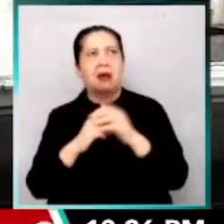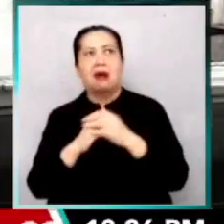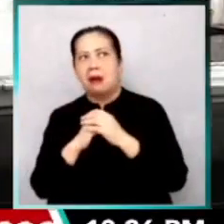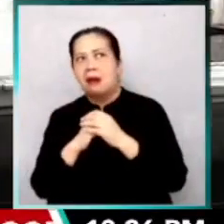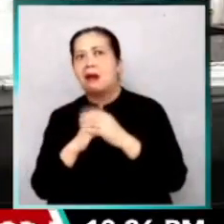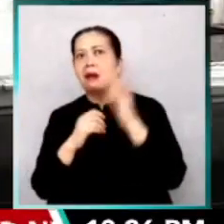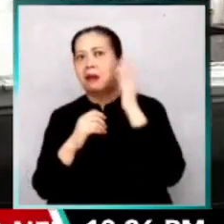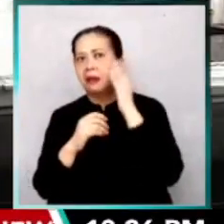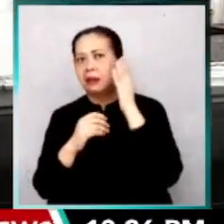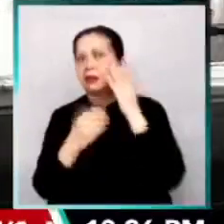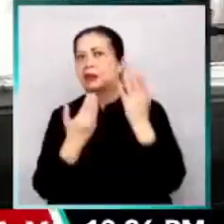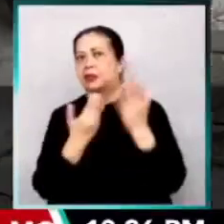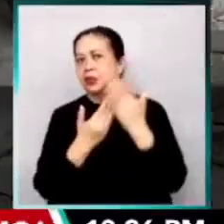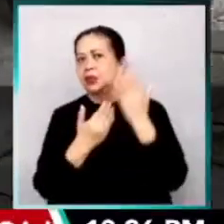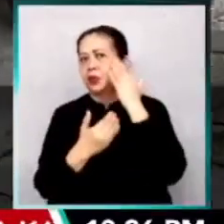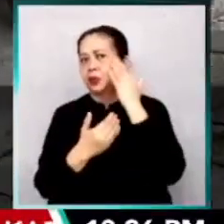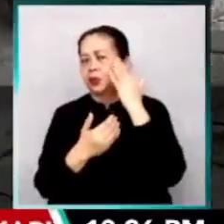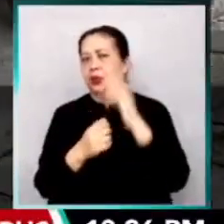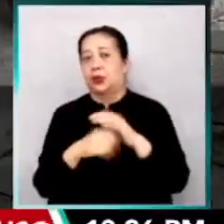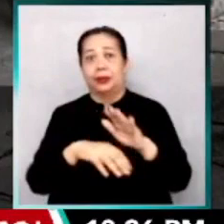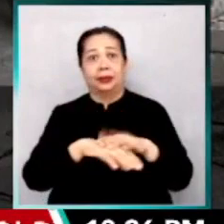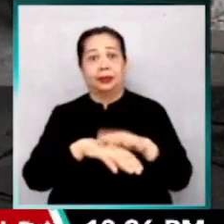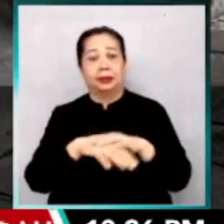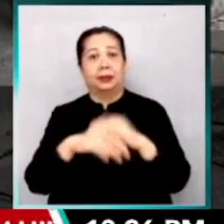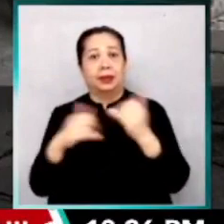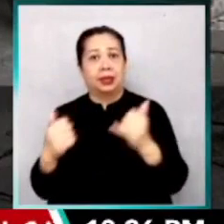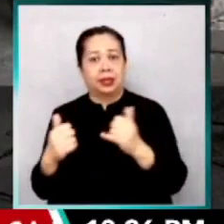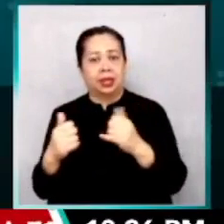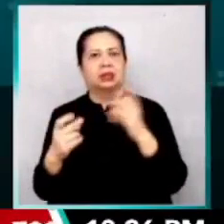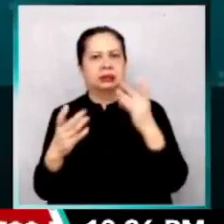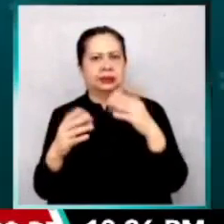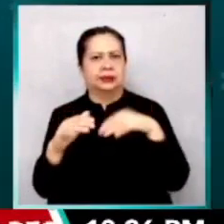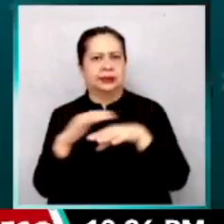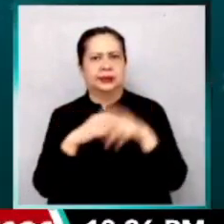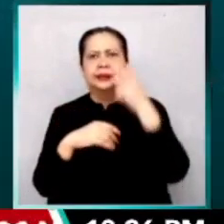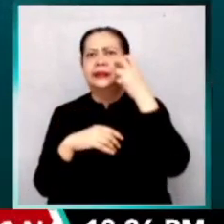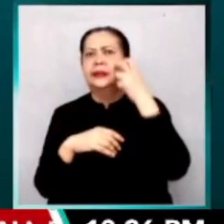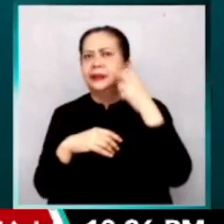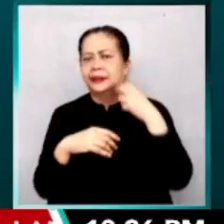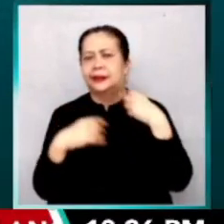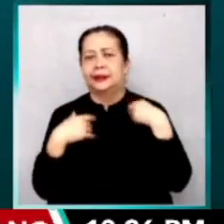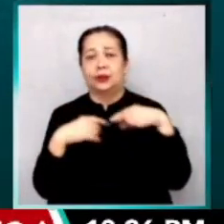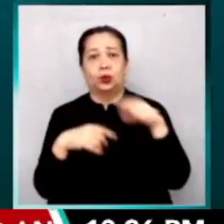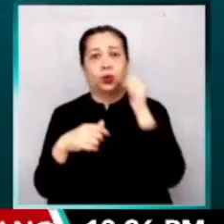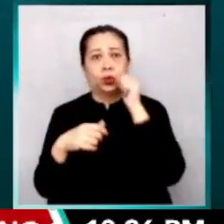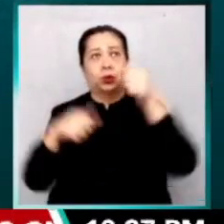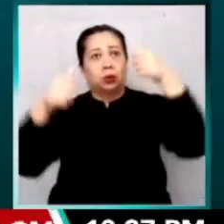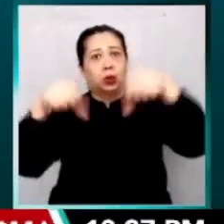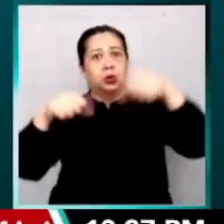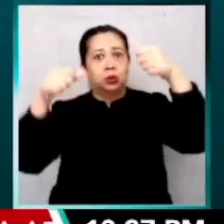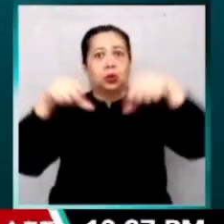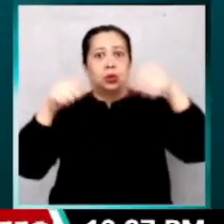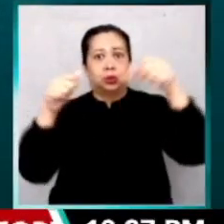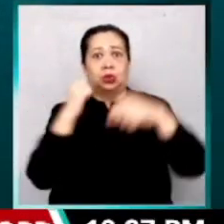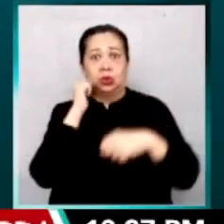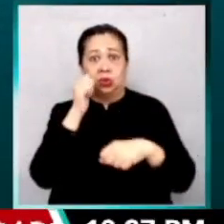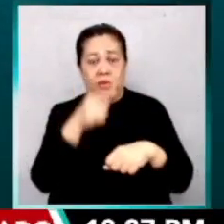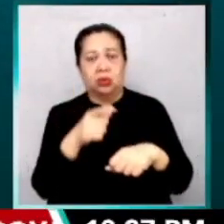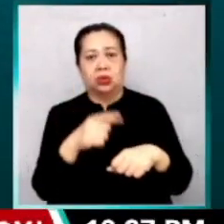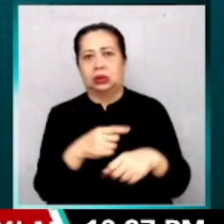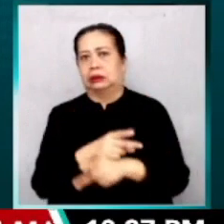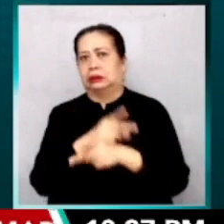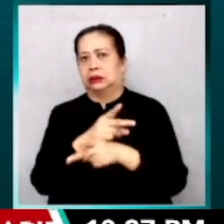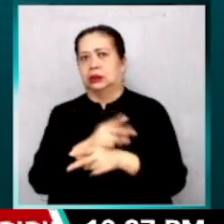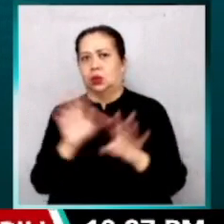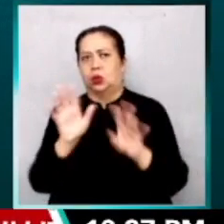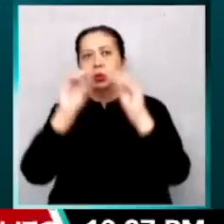Babala ng PNP sa ganitong panahon, umaatake ang mga kawatan. Sa mga mahilig mag-post po sa social media, ay huwag po ilagay na kung